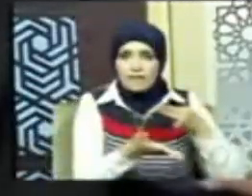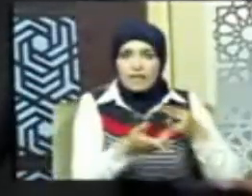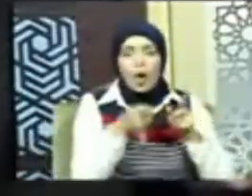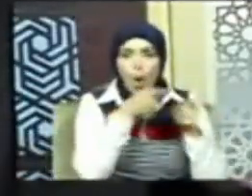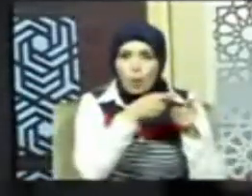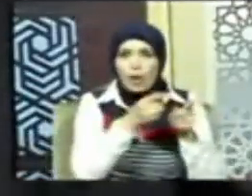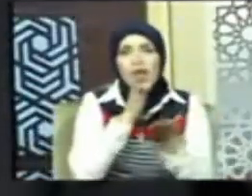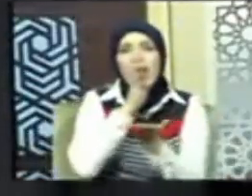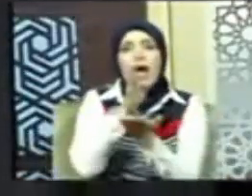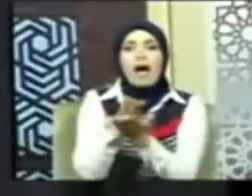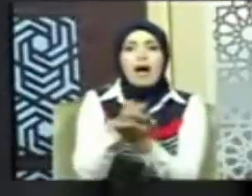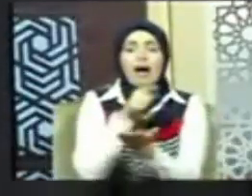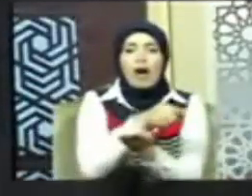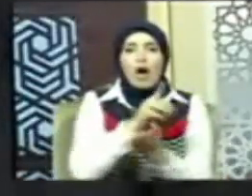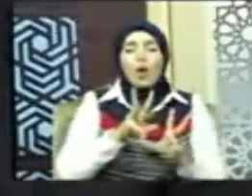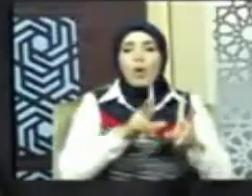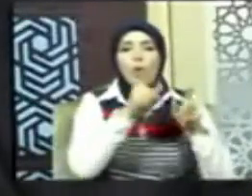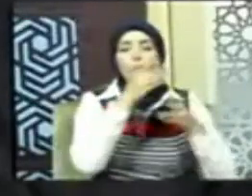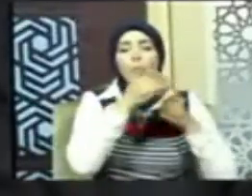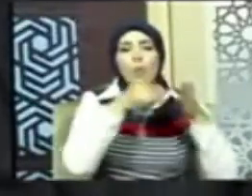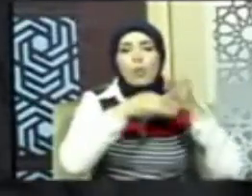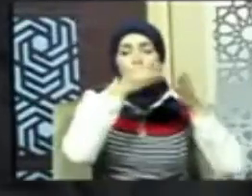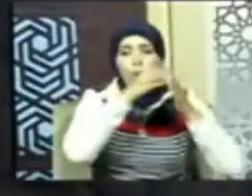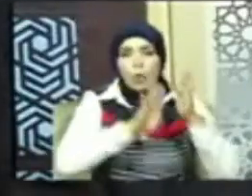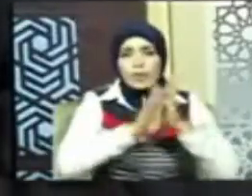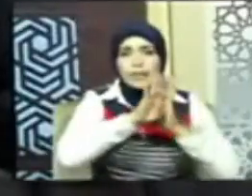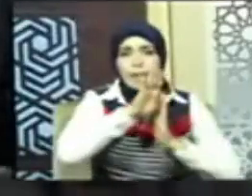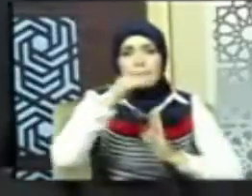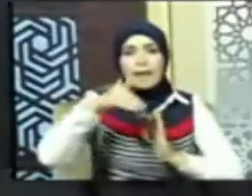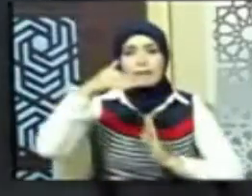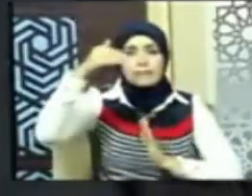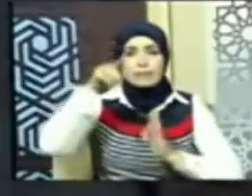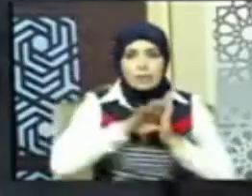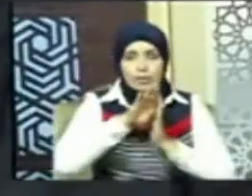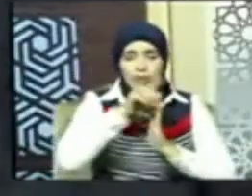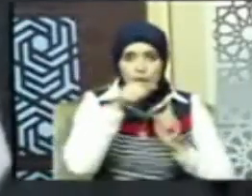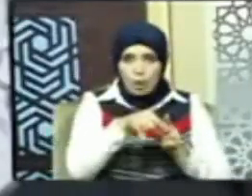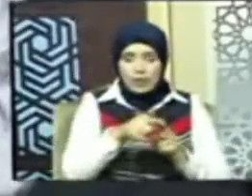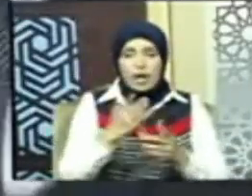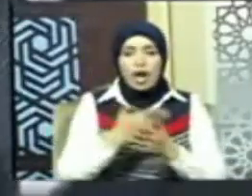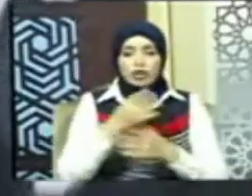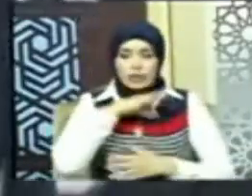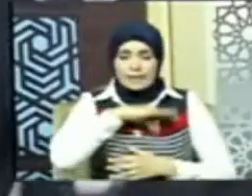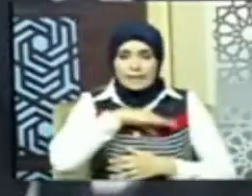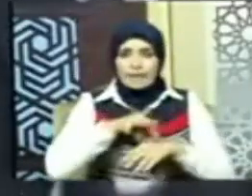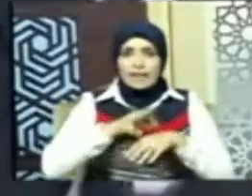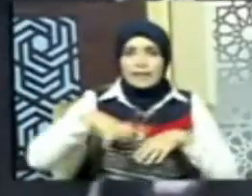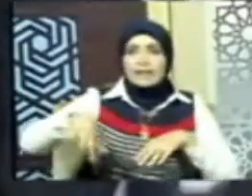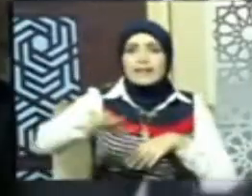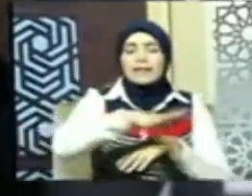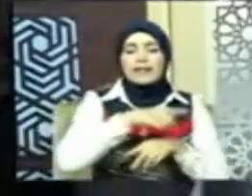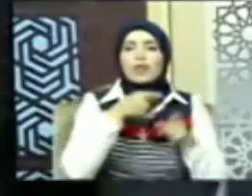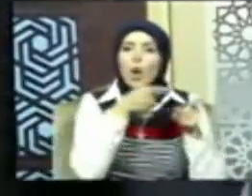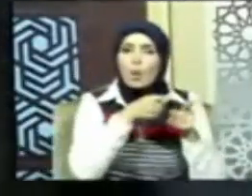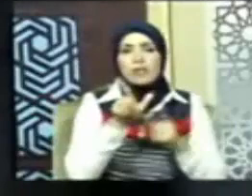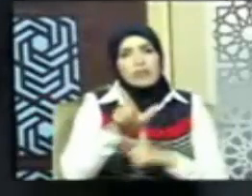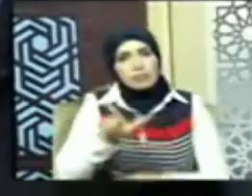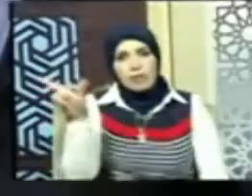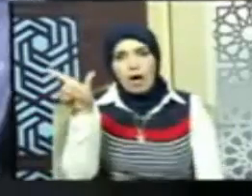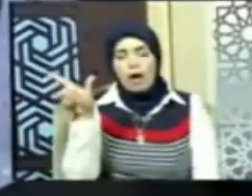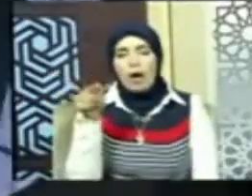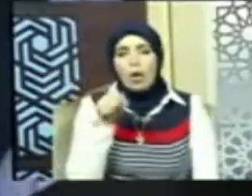والبناء والتنمية ومصالح الخلق ومصالح البلاد والعباد يأخذك إلى صحيح